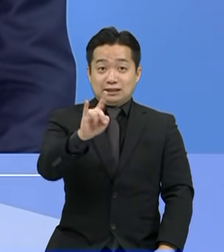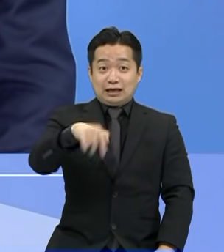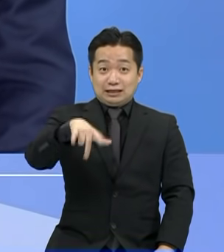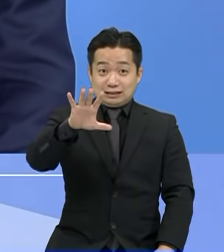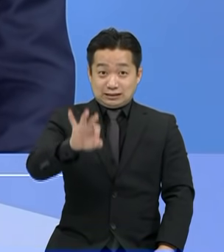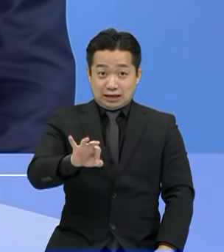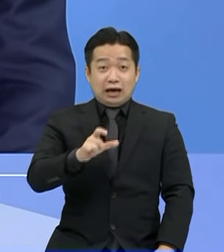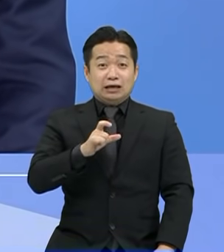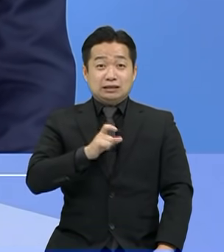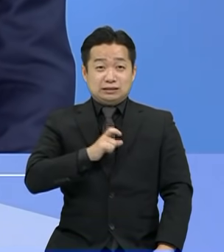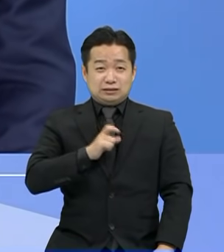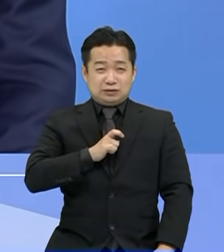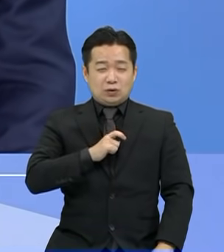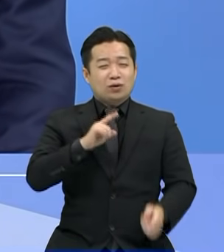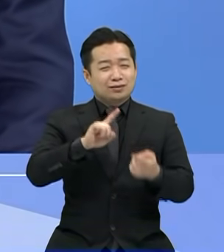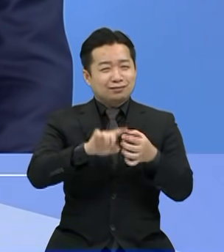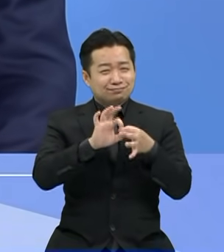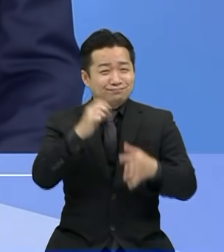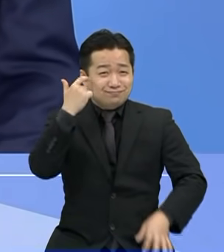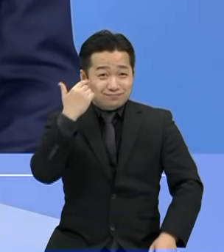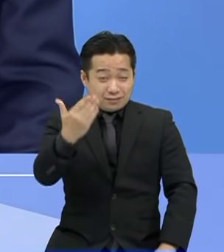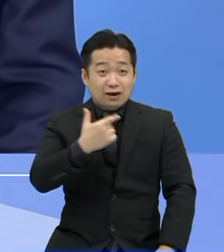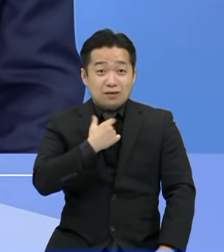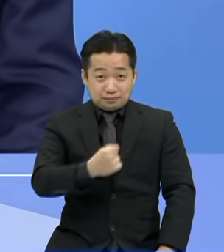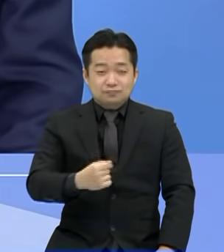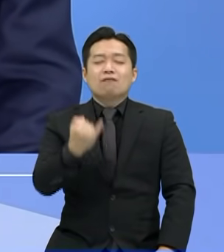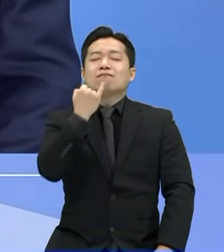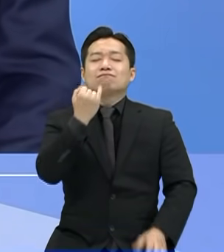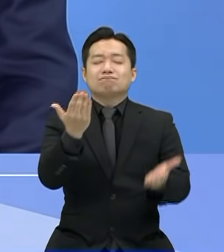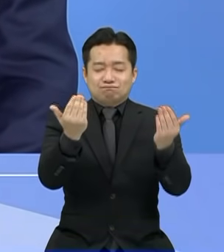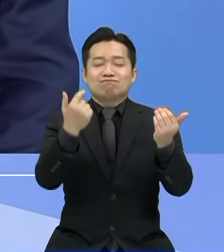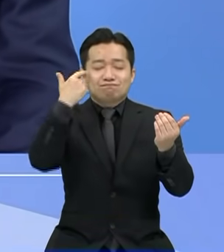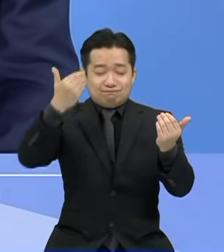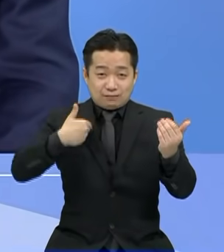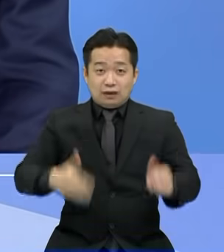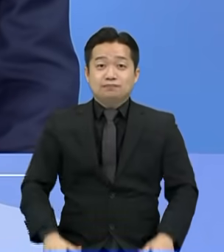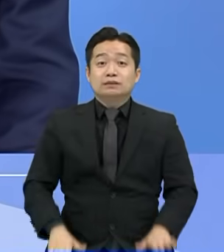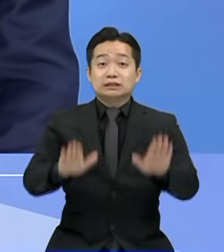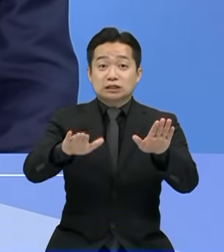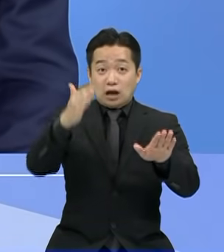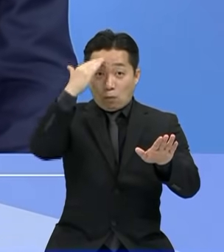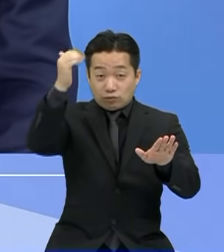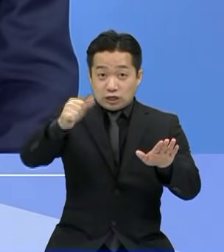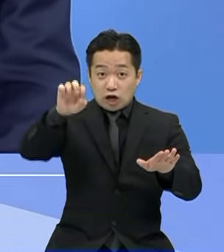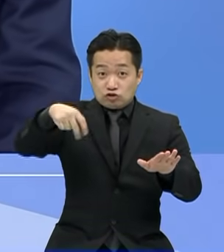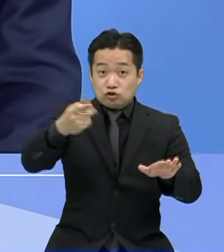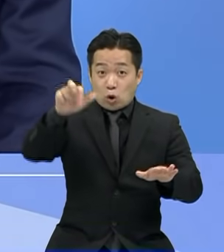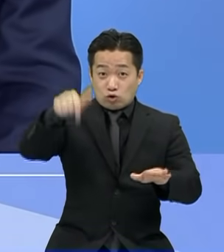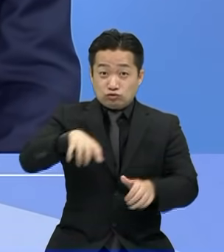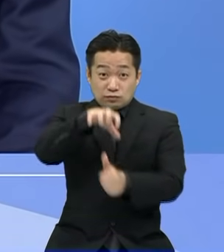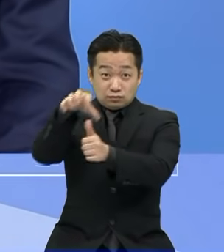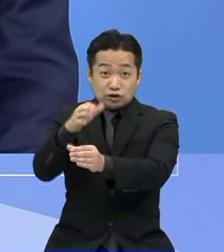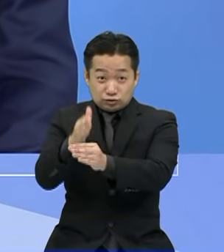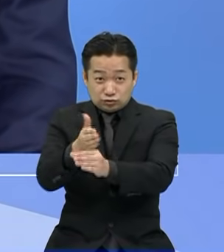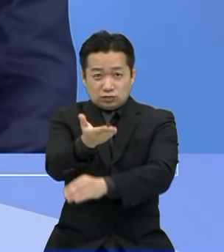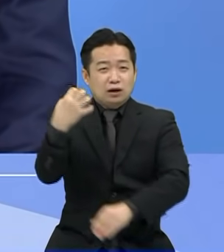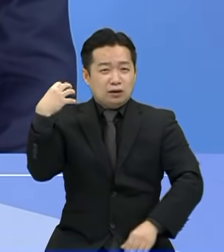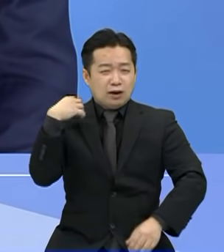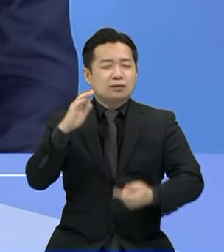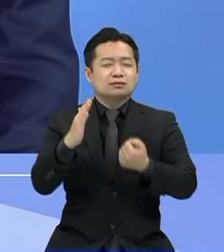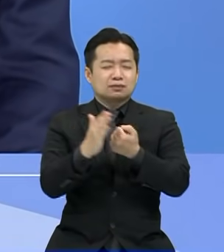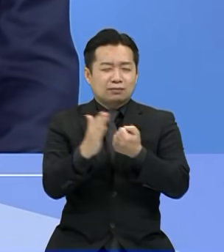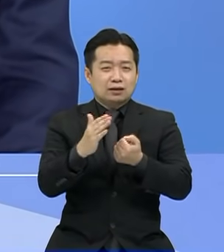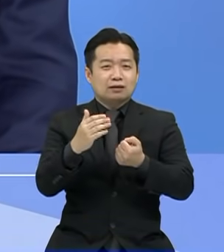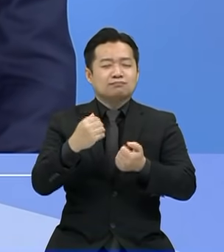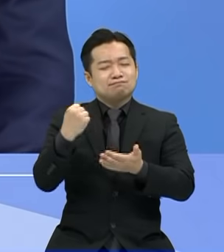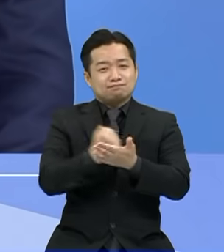관련 질문을 안 드릴 수가 없는데 지금 유동규 네, 씨가 구속돼 있지 않습니까? 관리 책임 차원에서 네. 유감 표명도 하셨고요.